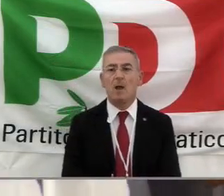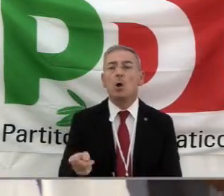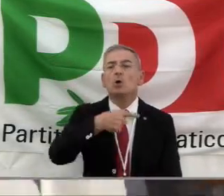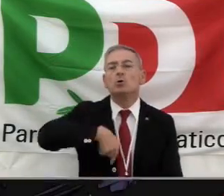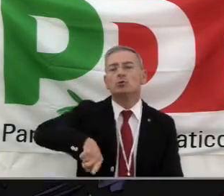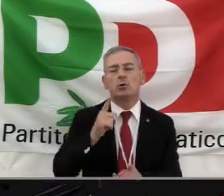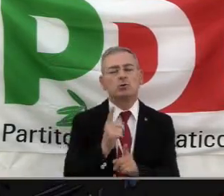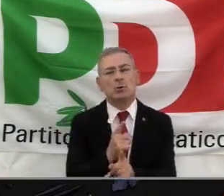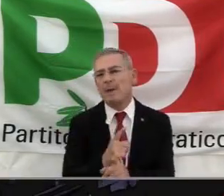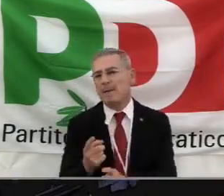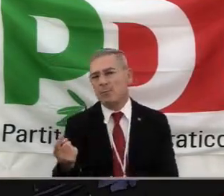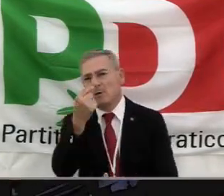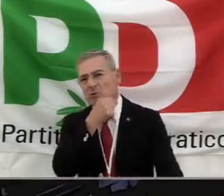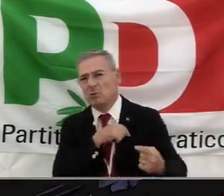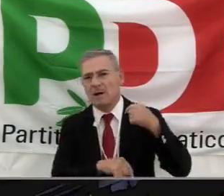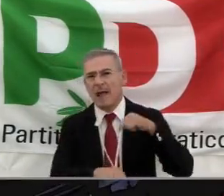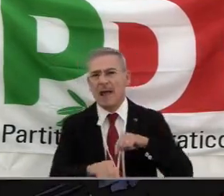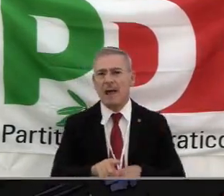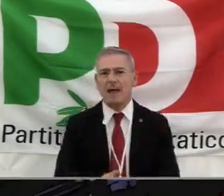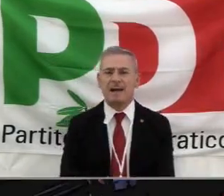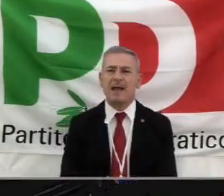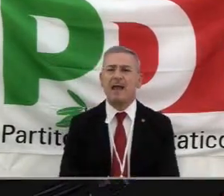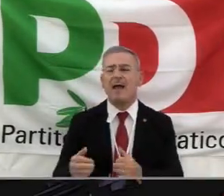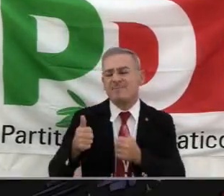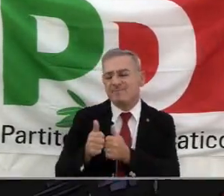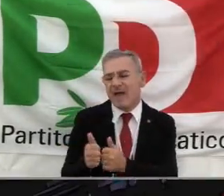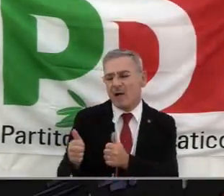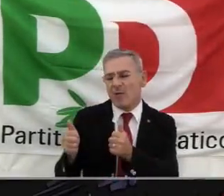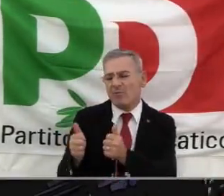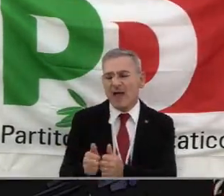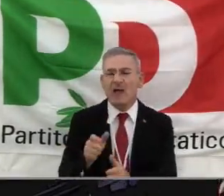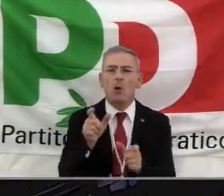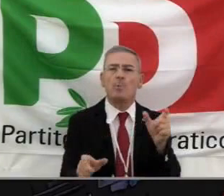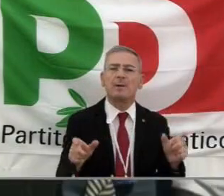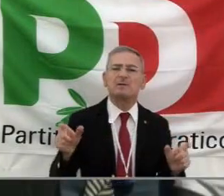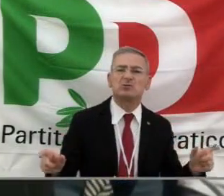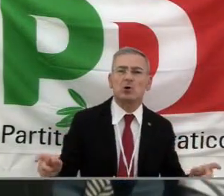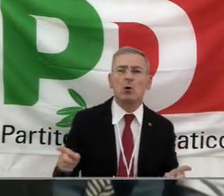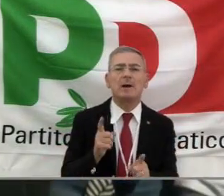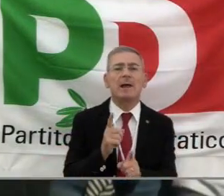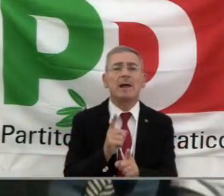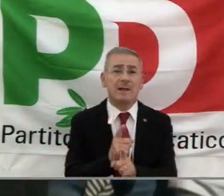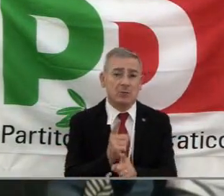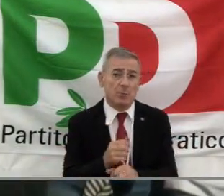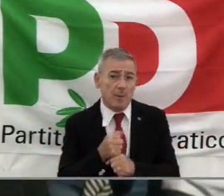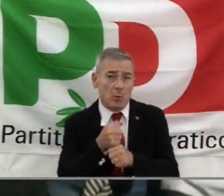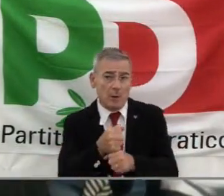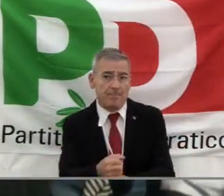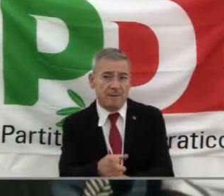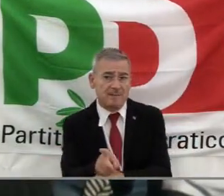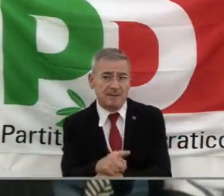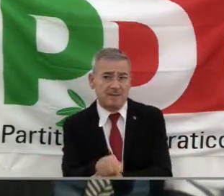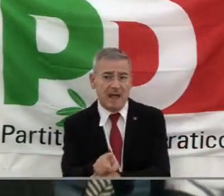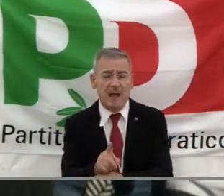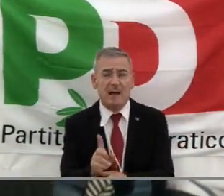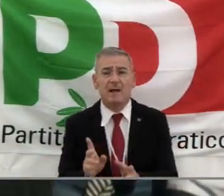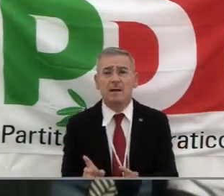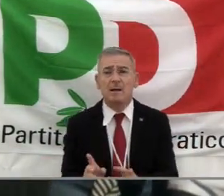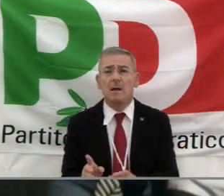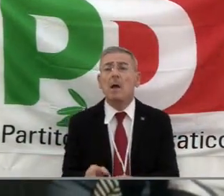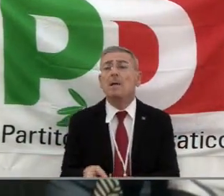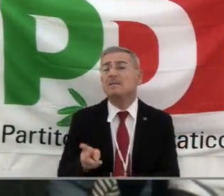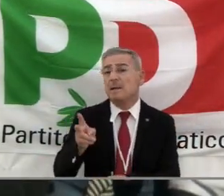noi dobbiamo tornare fianco a fianco alle persone che dobbiamo rappresentare, più di quanto non